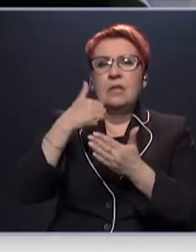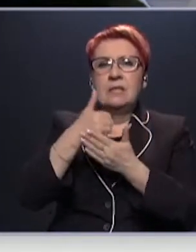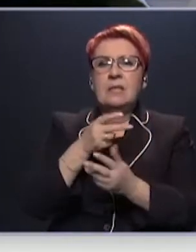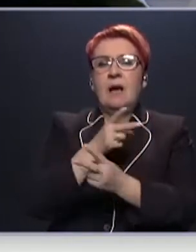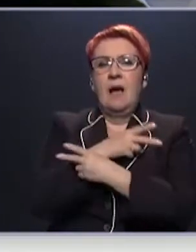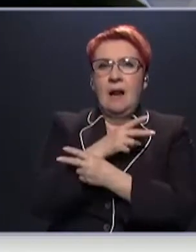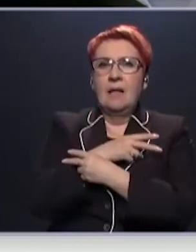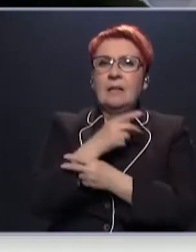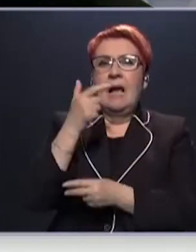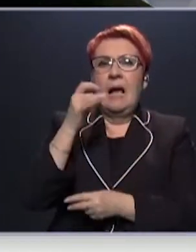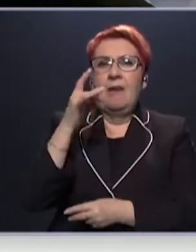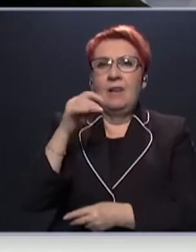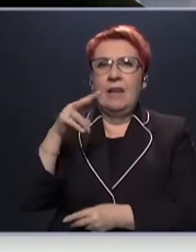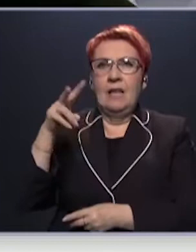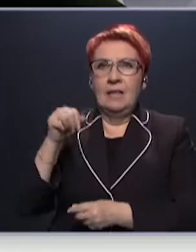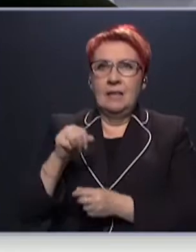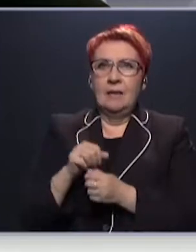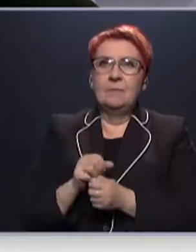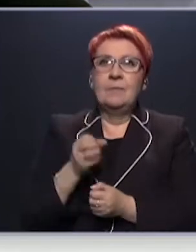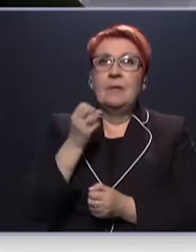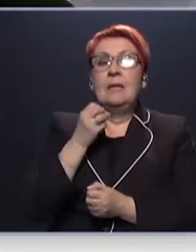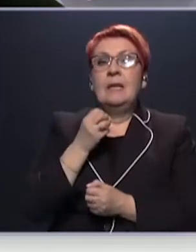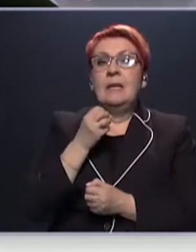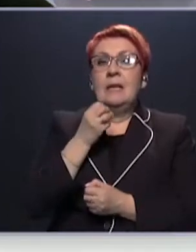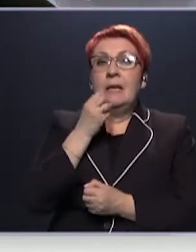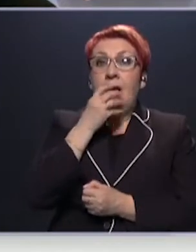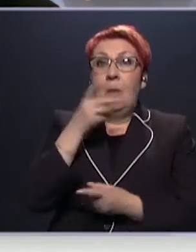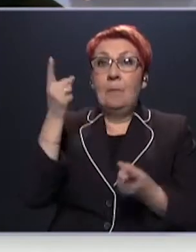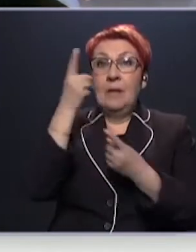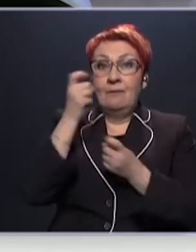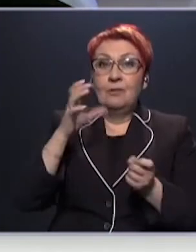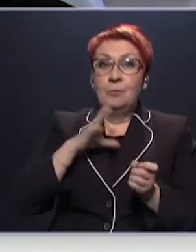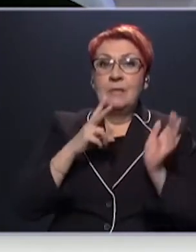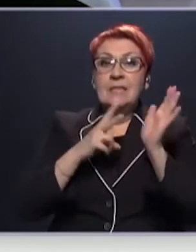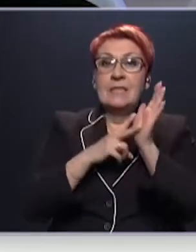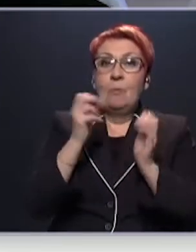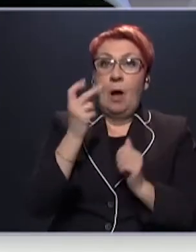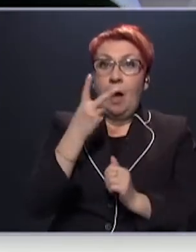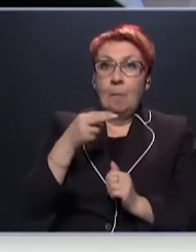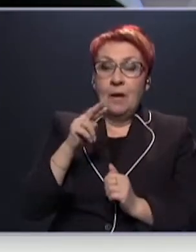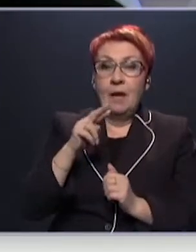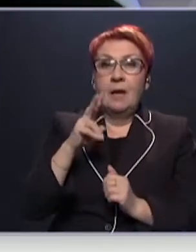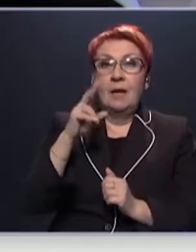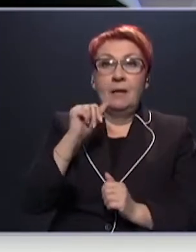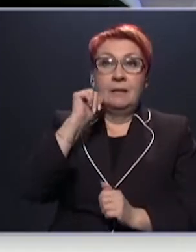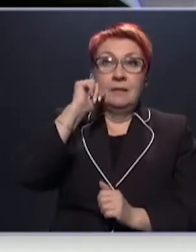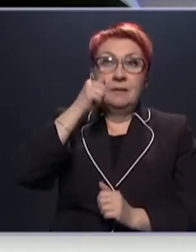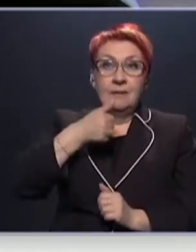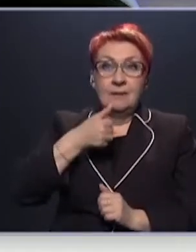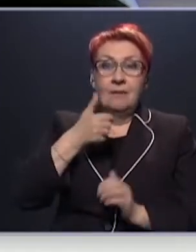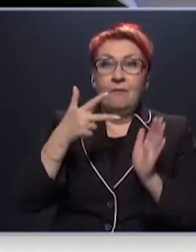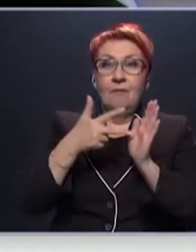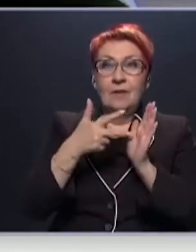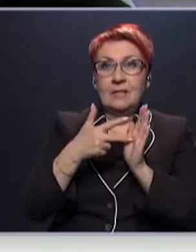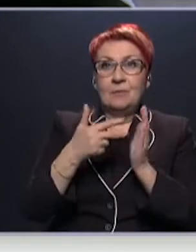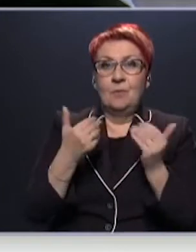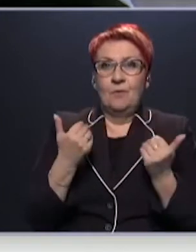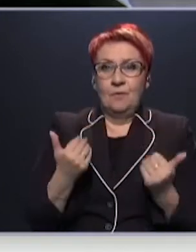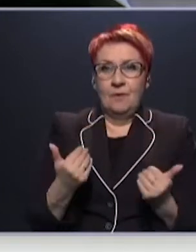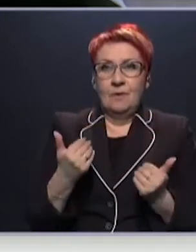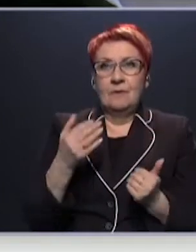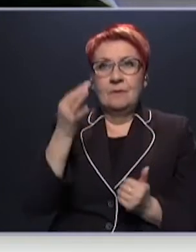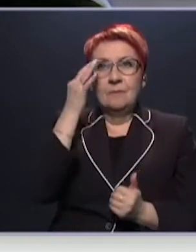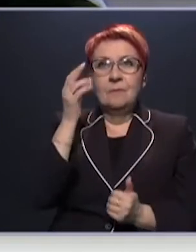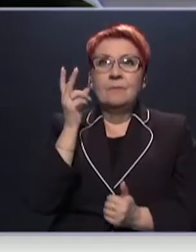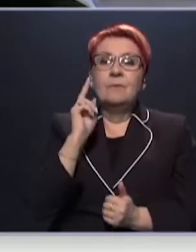после Благовещения, Благовещение обычно бывает 7 апреля, на следующий день мы вспоминаем того, кто